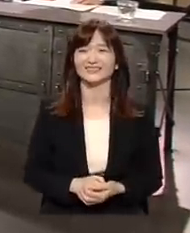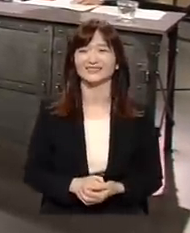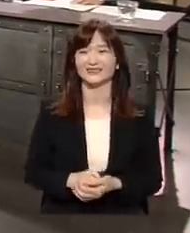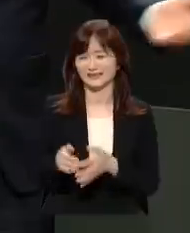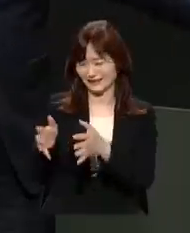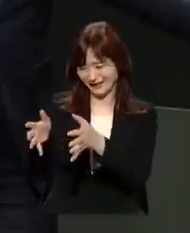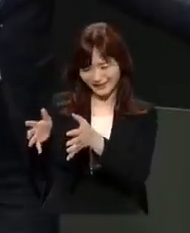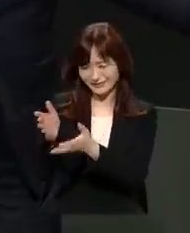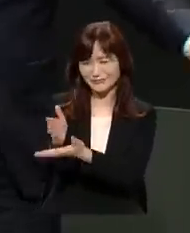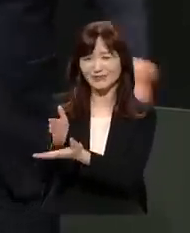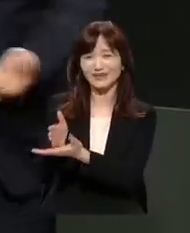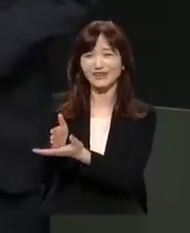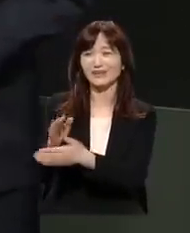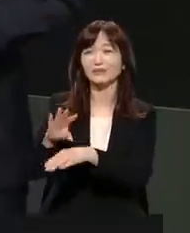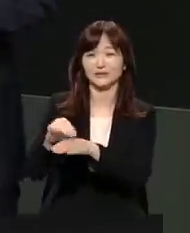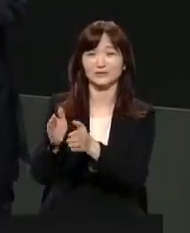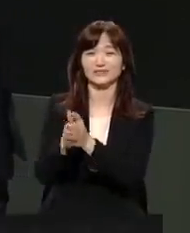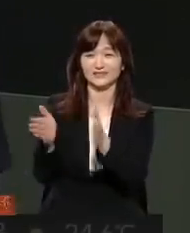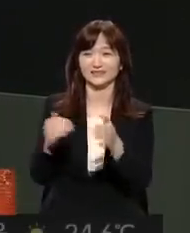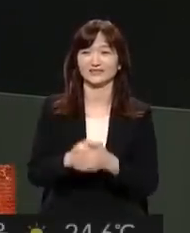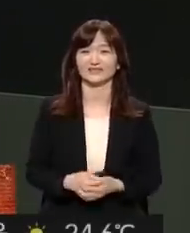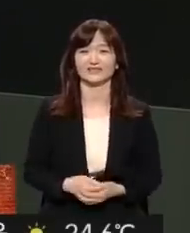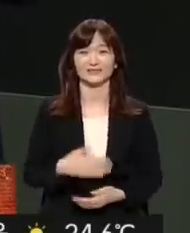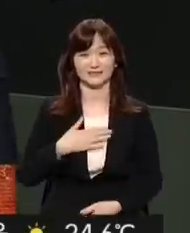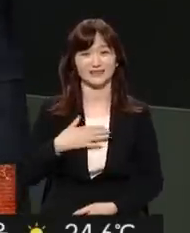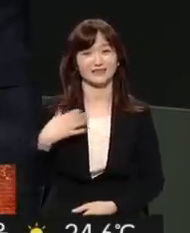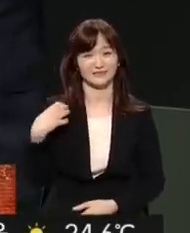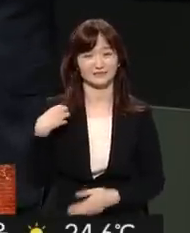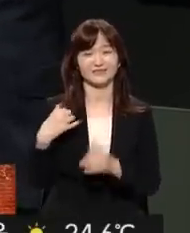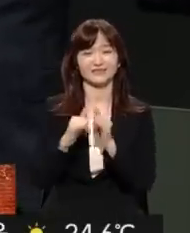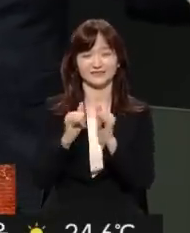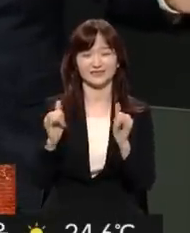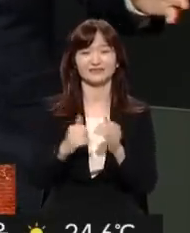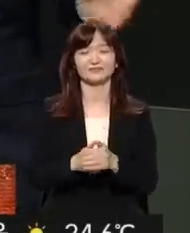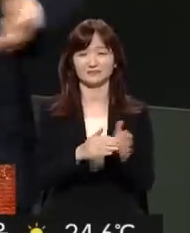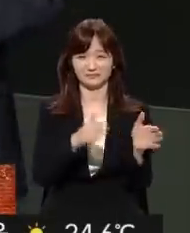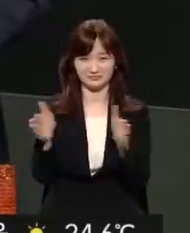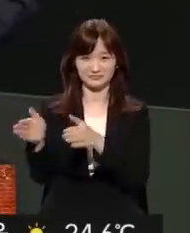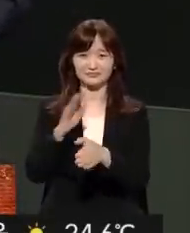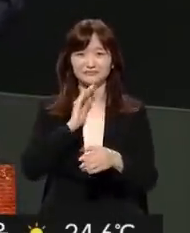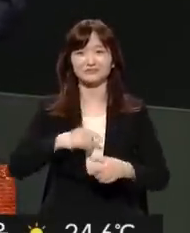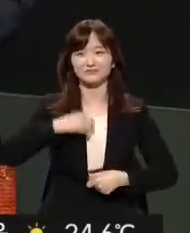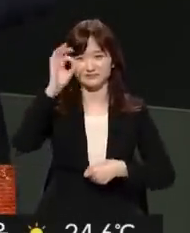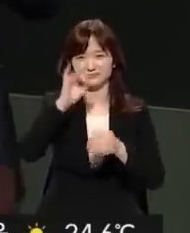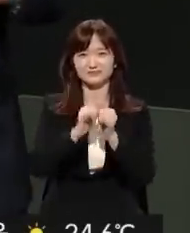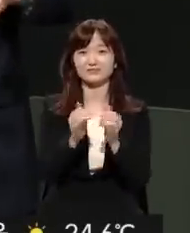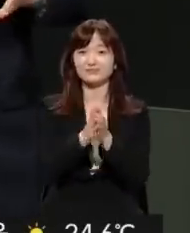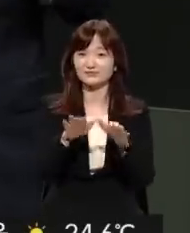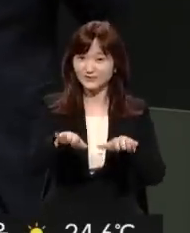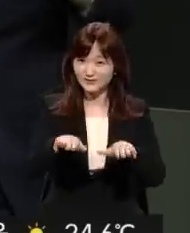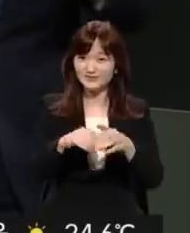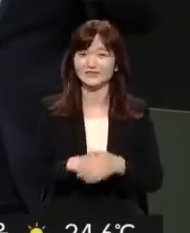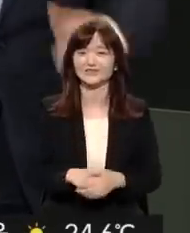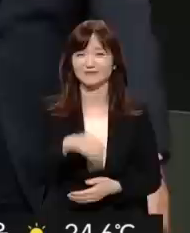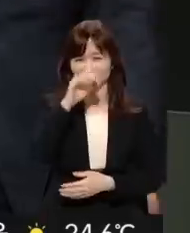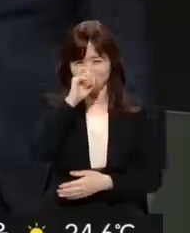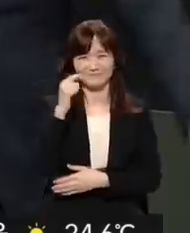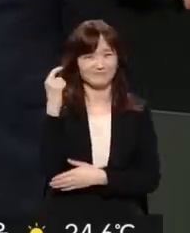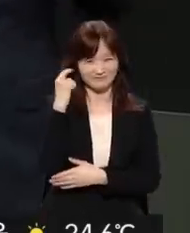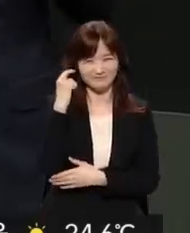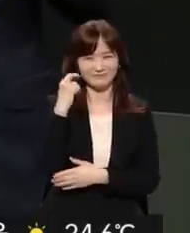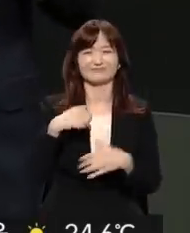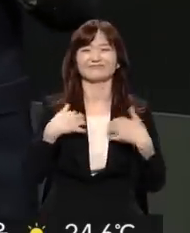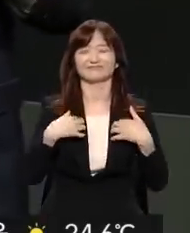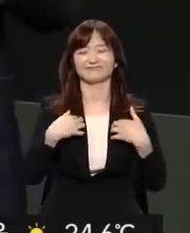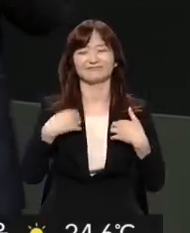잡담은 좀 하지 말아요. 지금 방송 시작. 죄송합니다. 제가 진행자인데. 예. 자, 진실 추적자 사건 반장 시작합니다. 아, 오늘은 말이죠. 희망찬 소식,